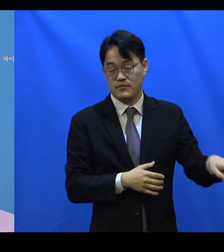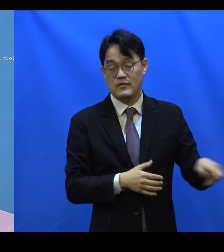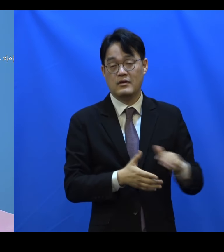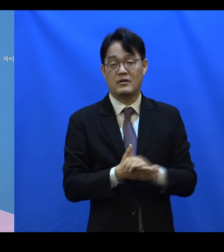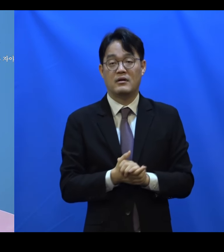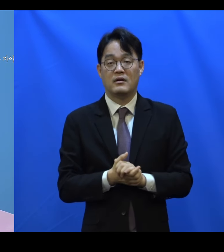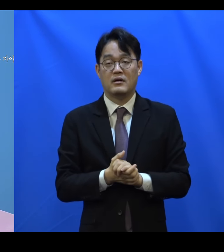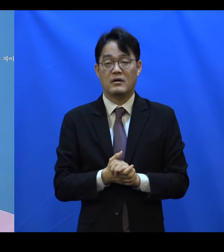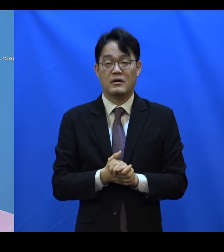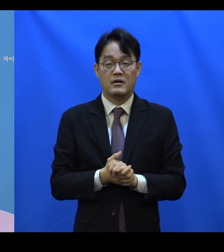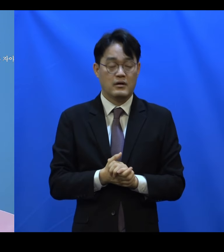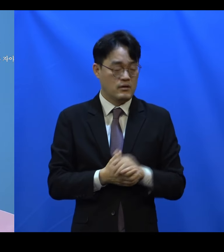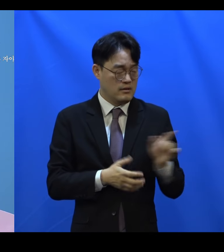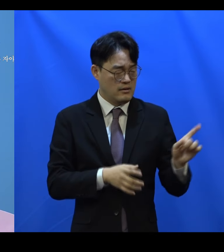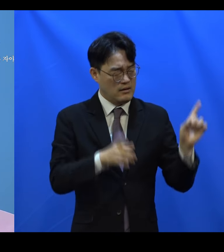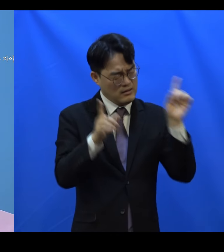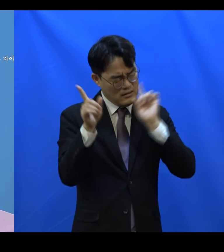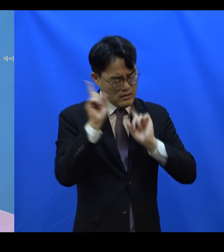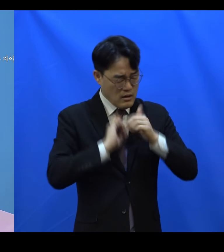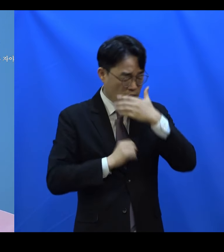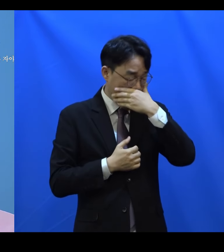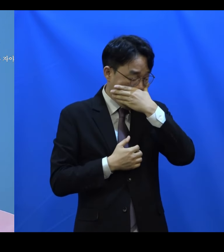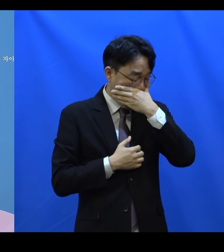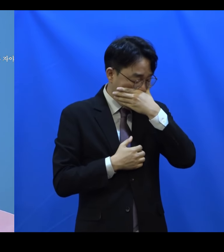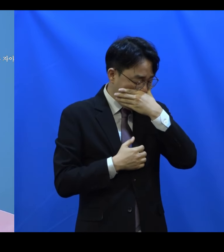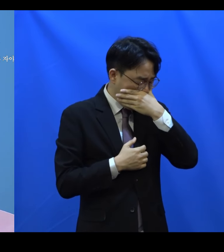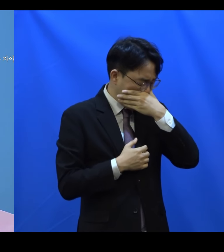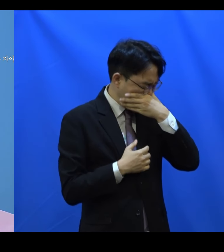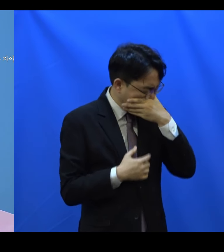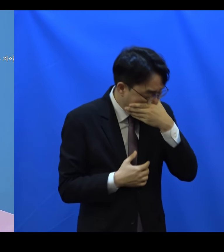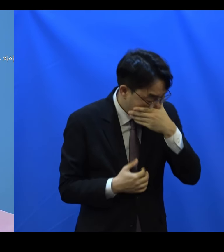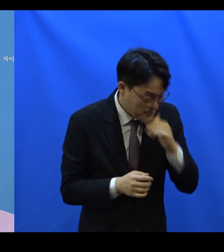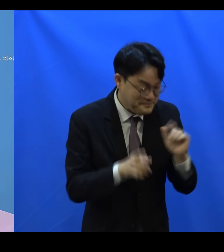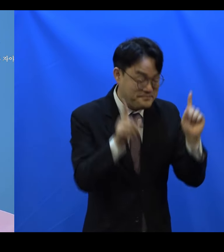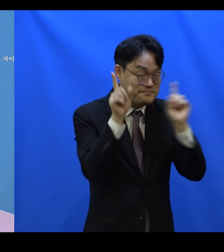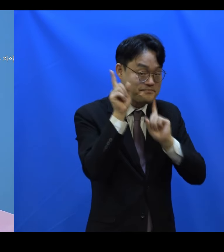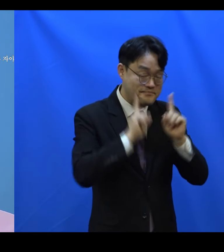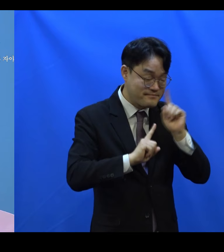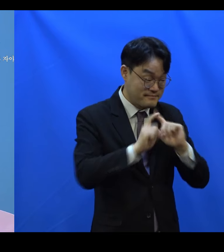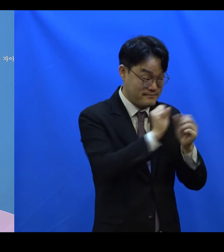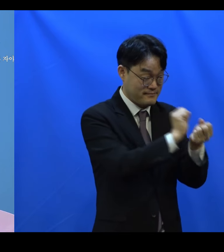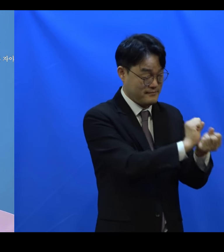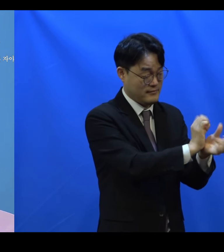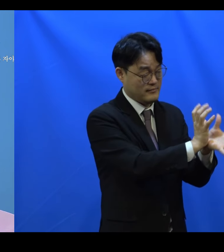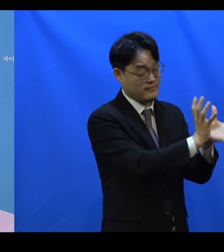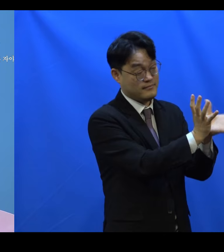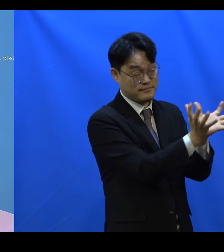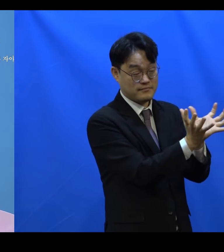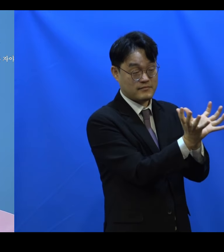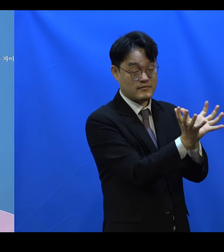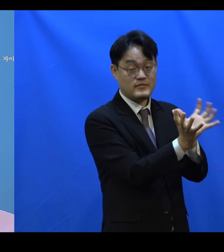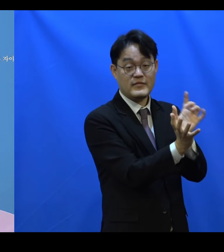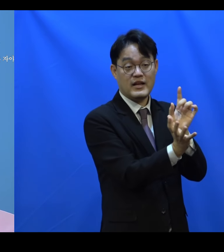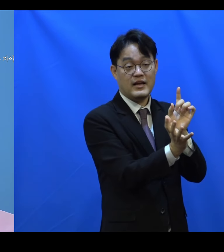또 상처 입은 그 풀잎, 상처 입은 꽃잎이 더 향기가 납니다.